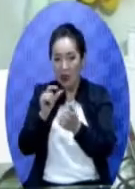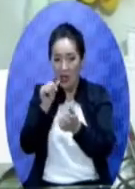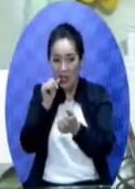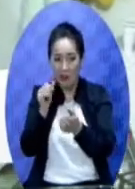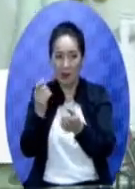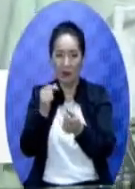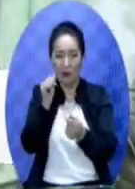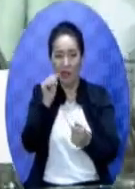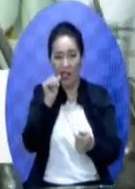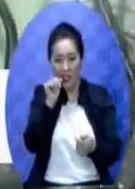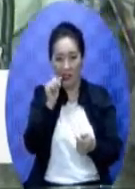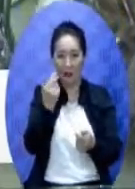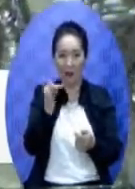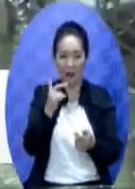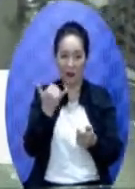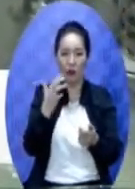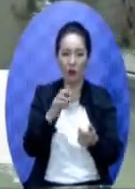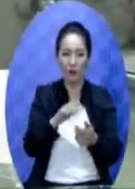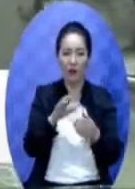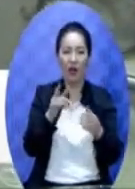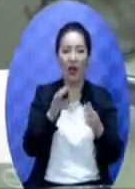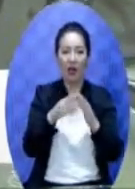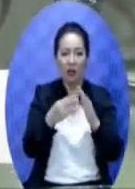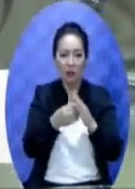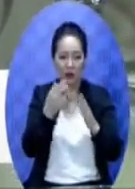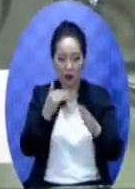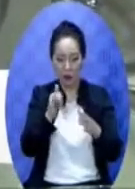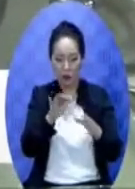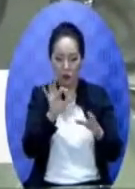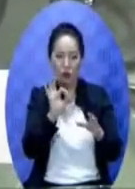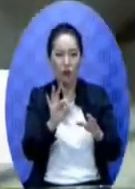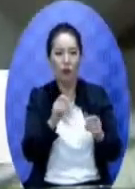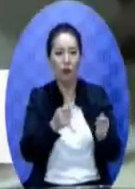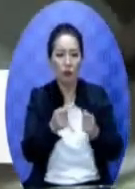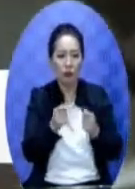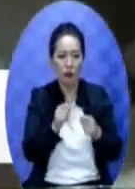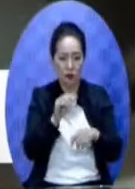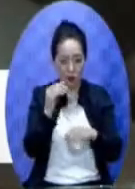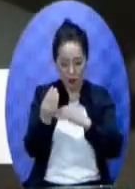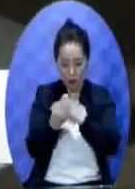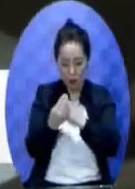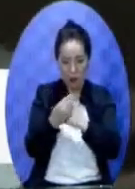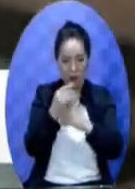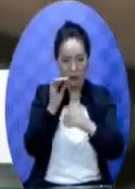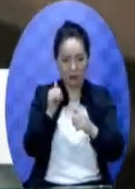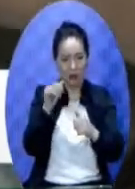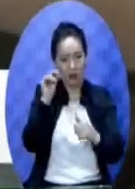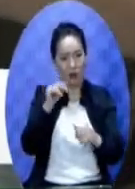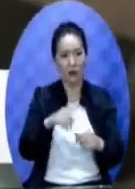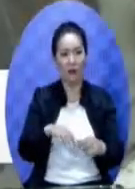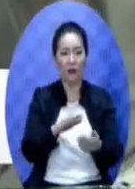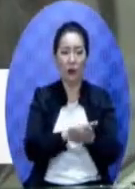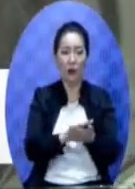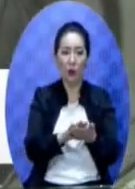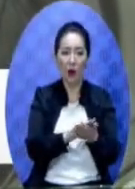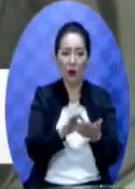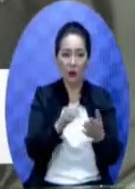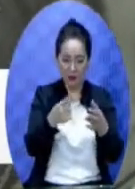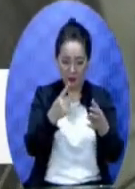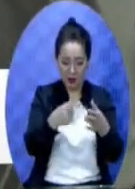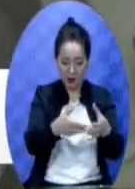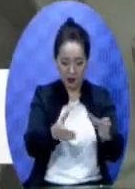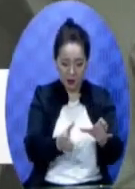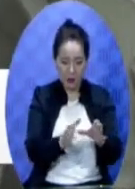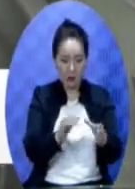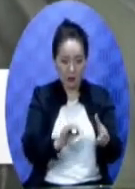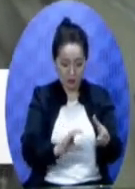чадна. Баянзүрх дүүргийн иргэн Баяраа гэр бүлийн хүрээндээ усыг зөв зөвхөстэй хэрэглэж сурчээ. Угаах зөвлөөдөө бол нэг савнд ус